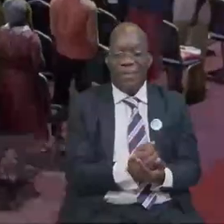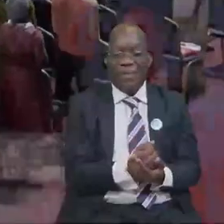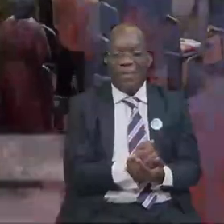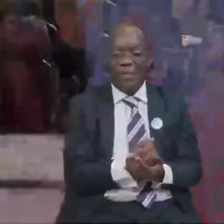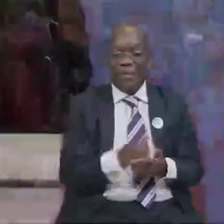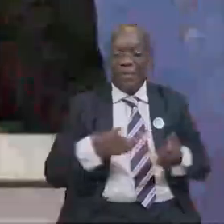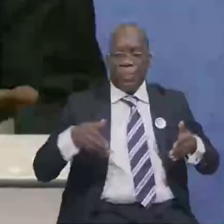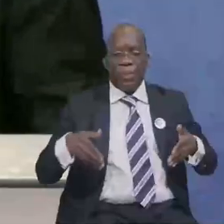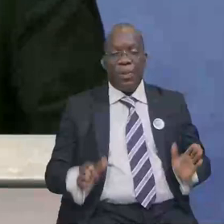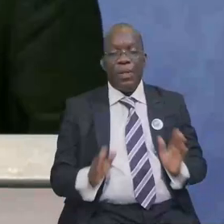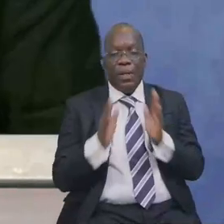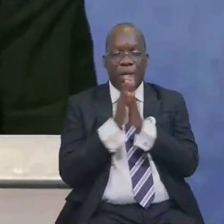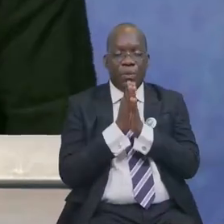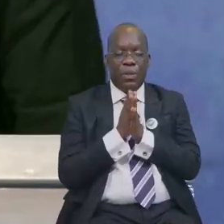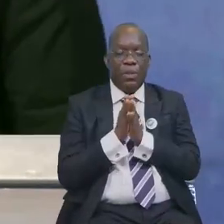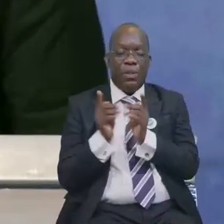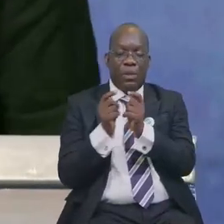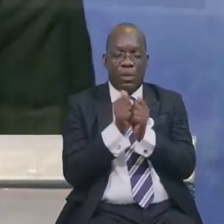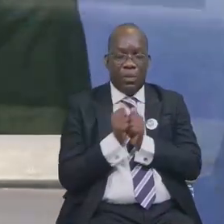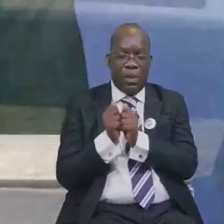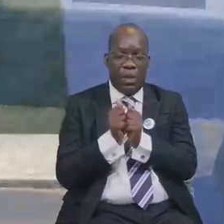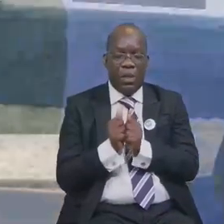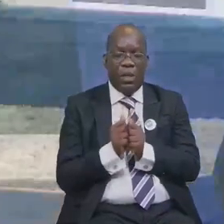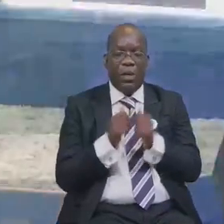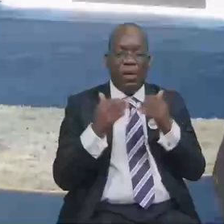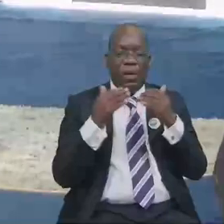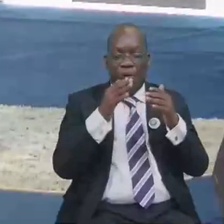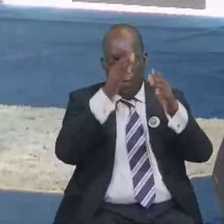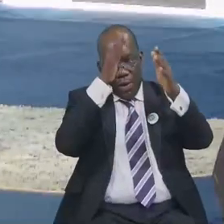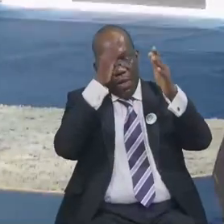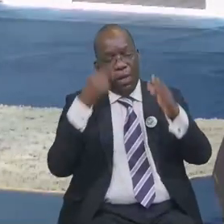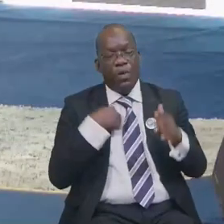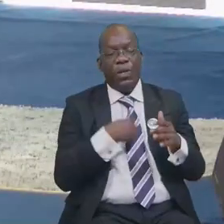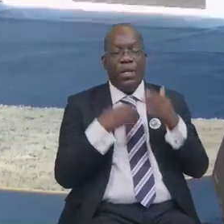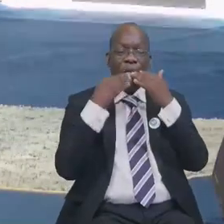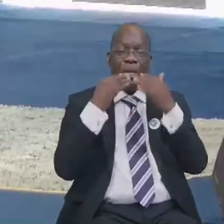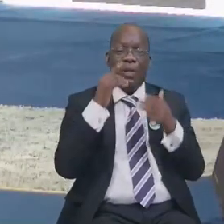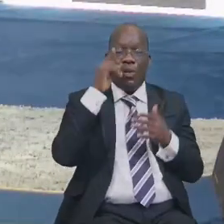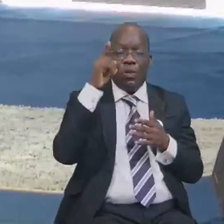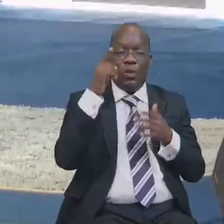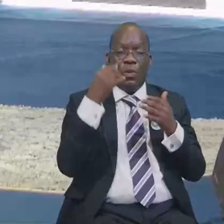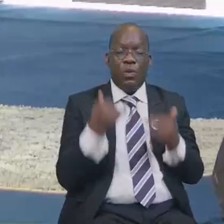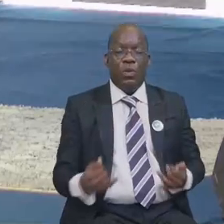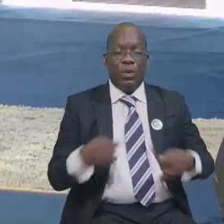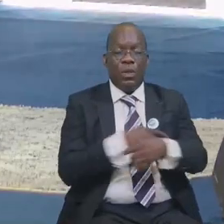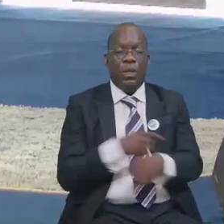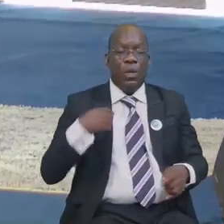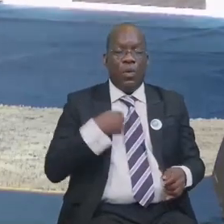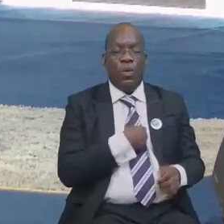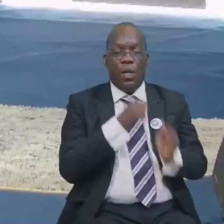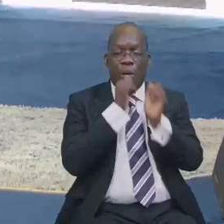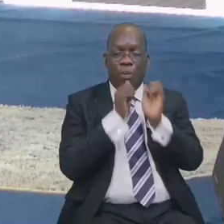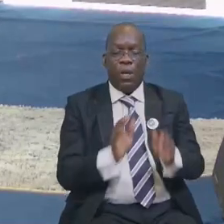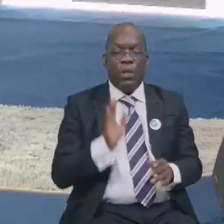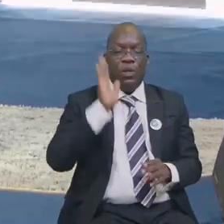Prions ensemble. Père, nous te remercions aujourd'hui. Nous bénissons ton nom pour là où nous sommes.